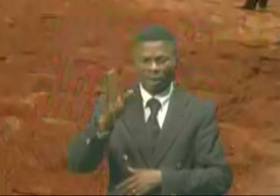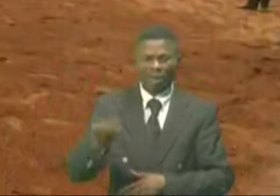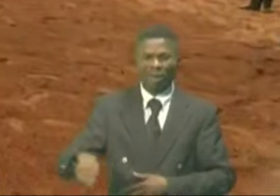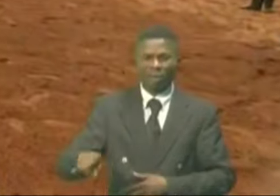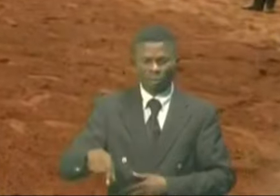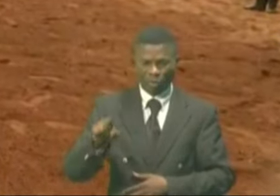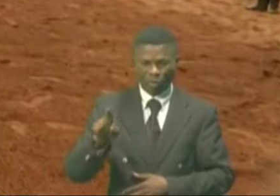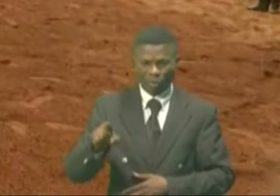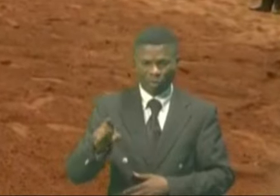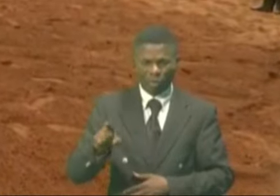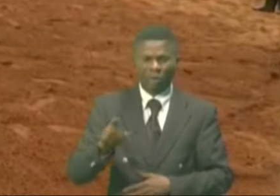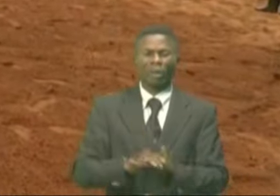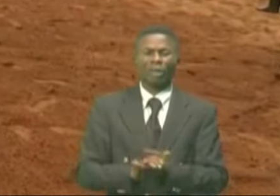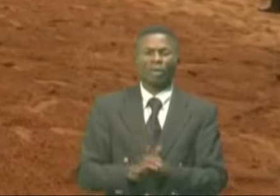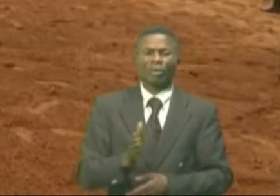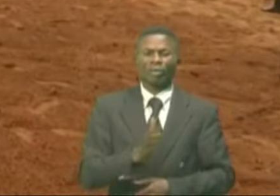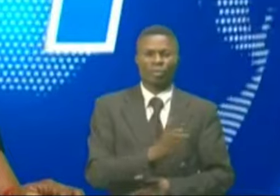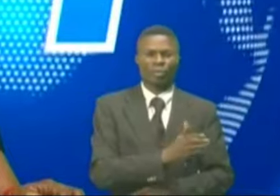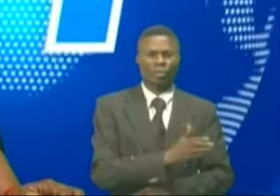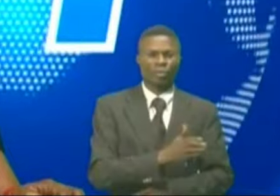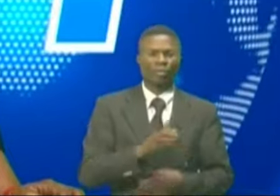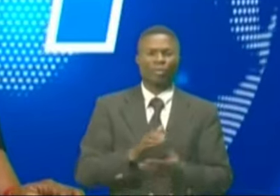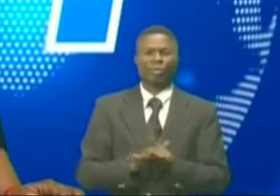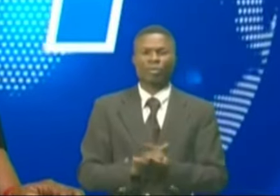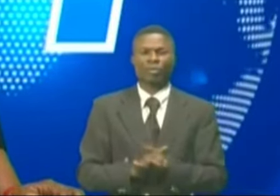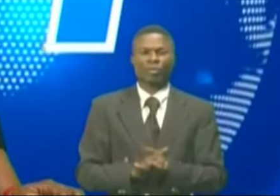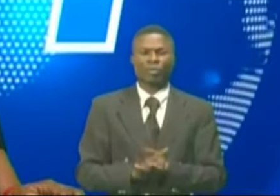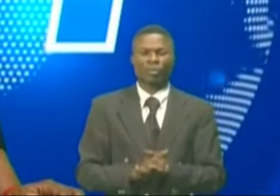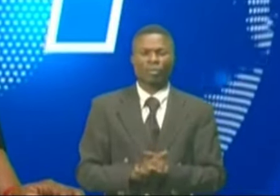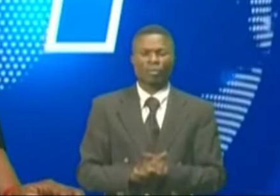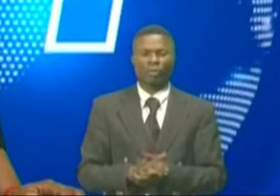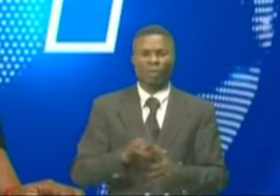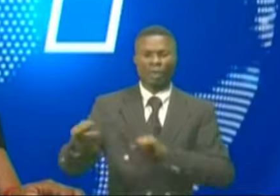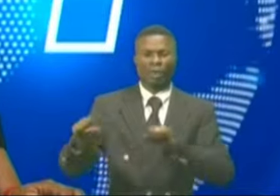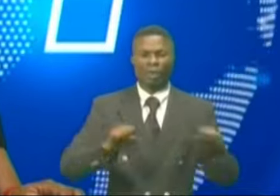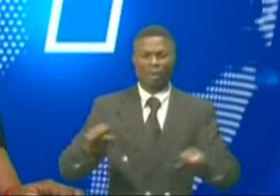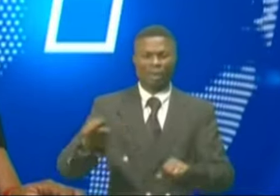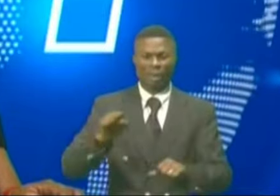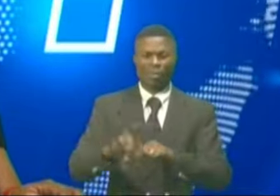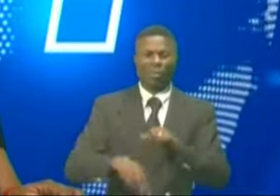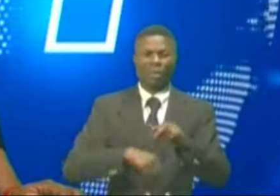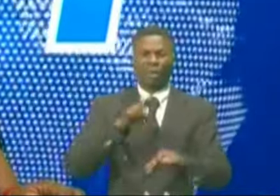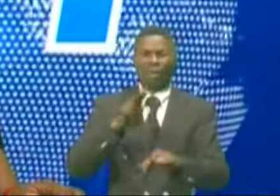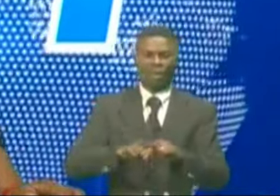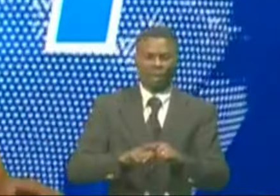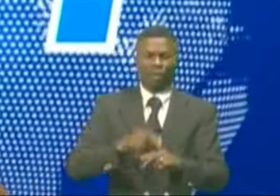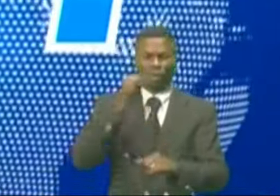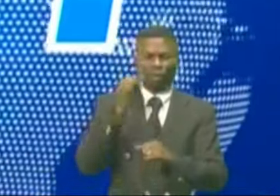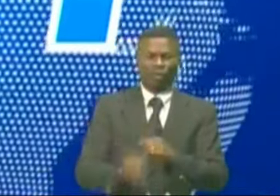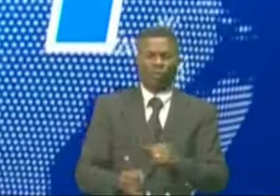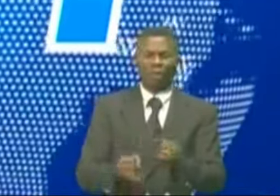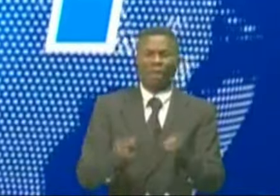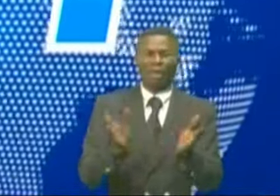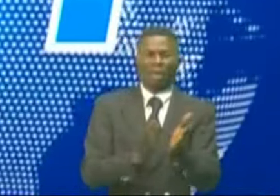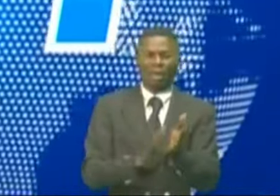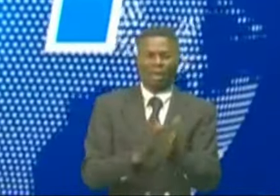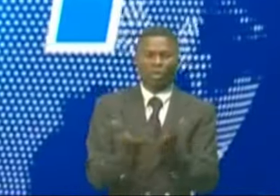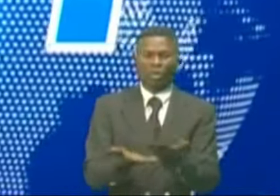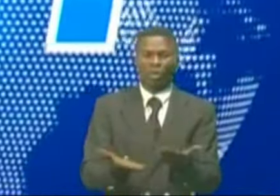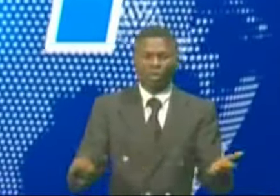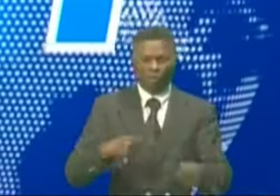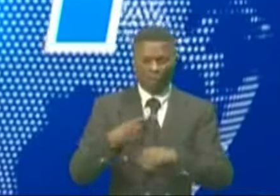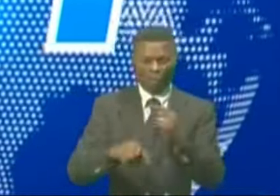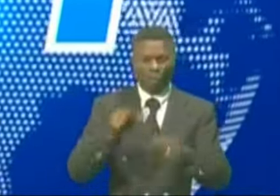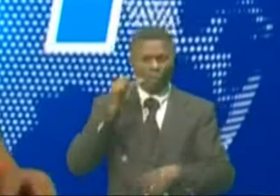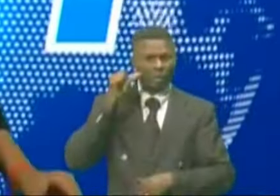dans cette partie du pays. Les épreuves de l'examen national de fin d'études primaires et NAFEP ont été lancées hier